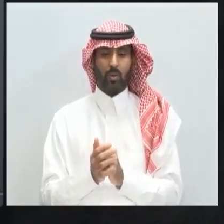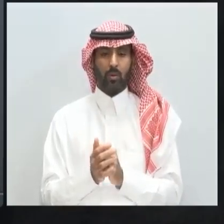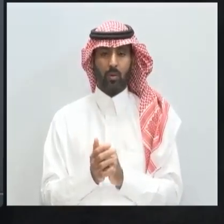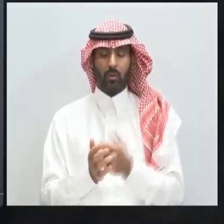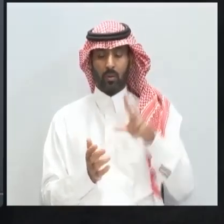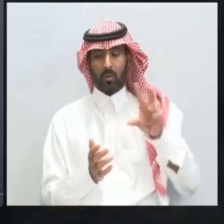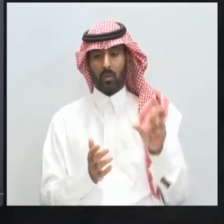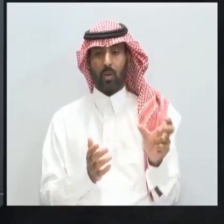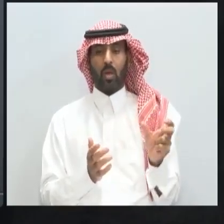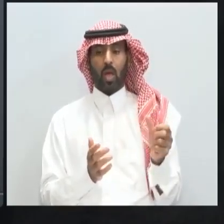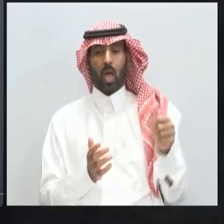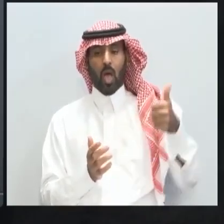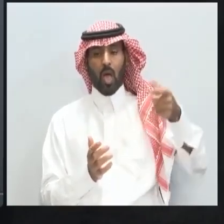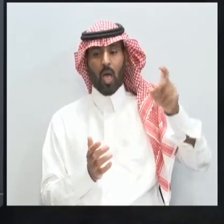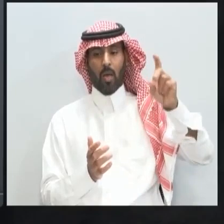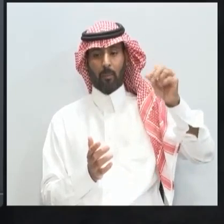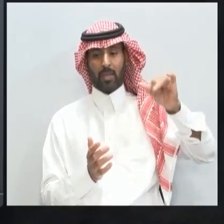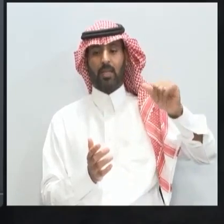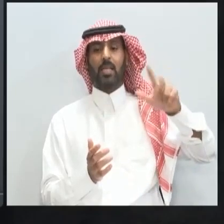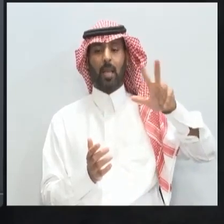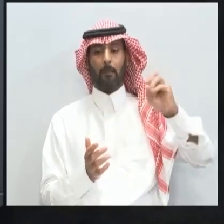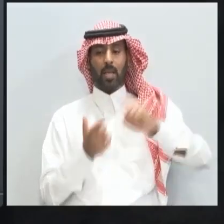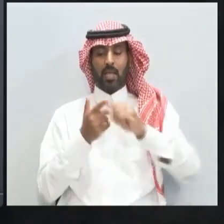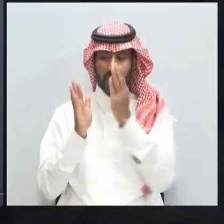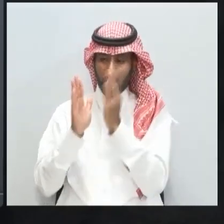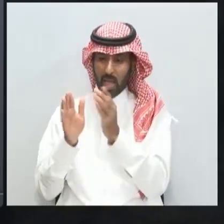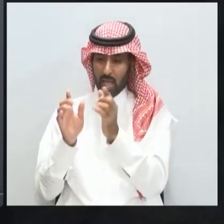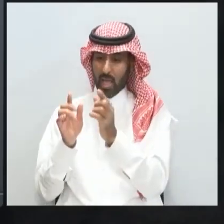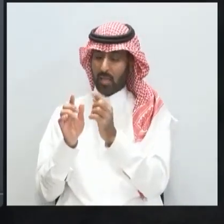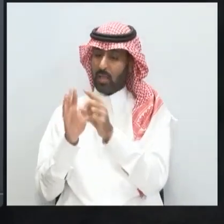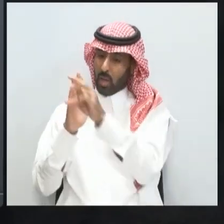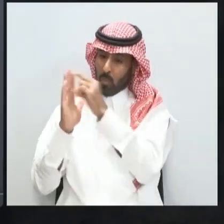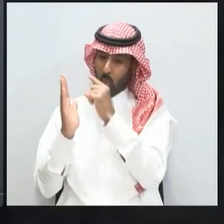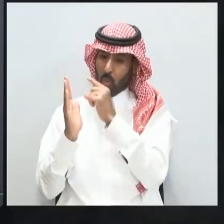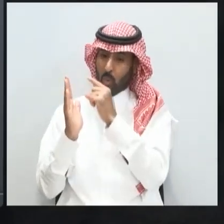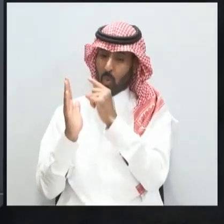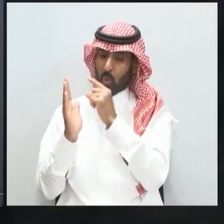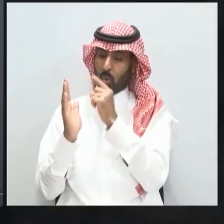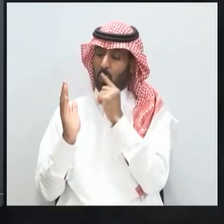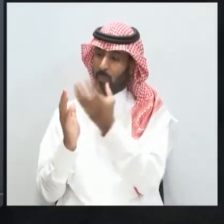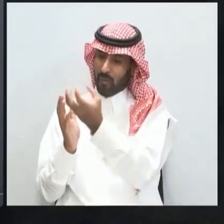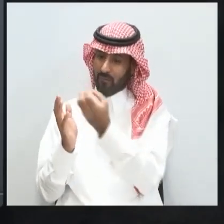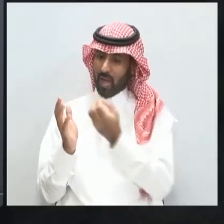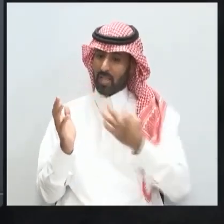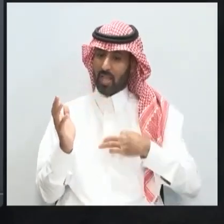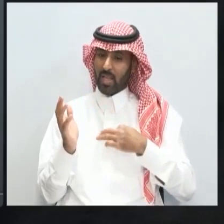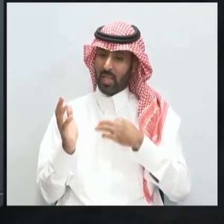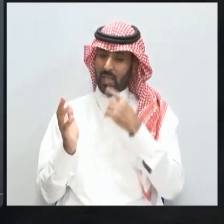ان مبادئ كل علم عشره الحد والموضوع ثم الثمره